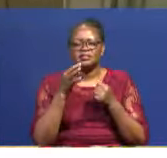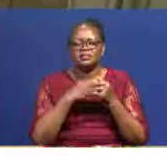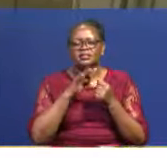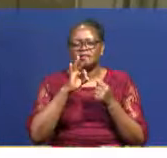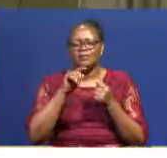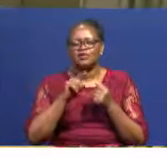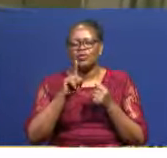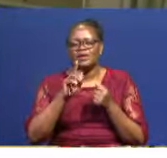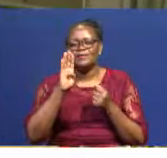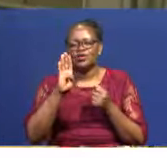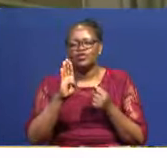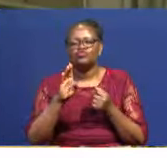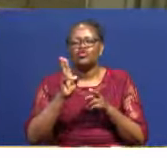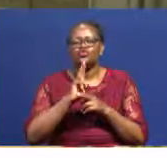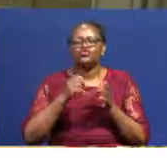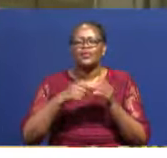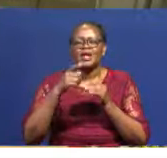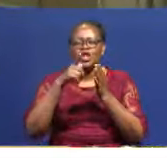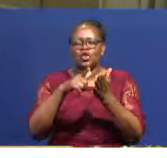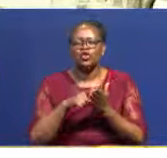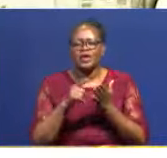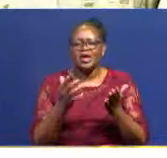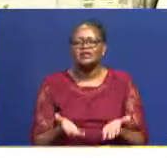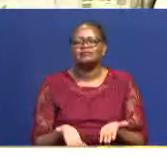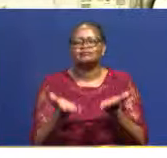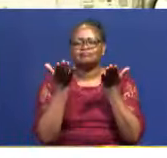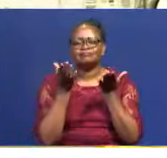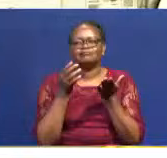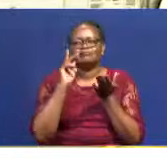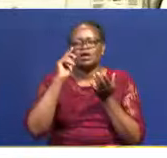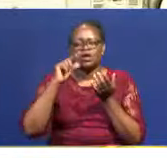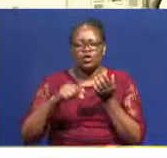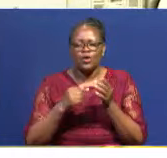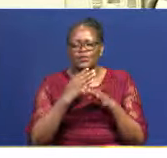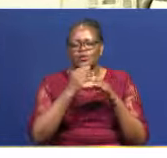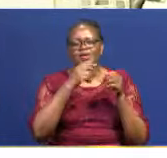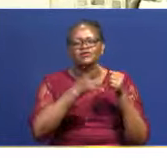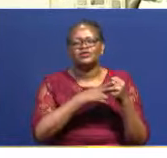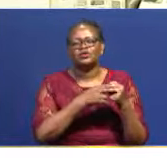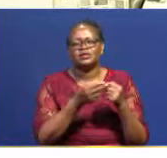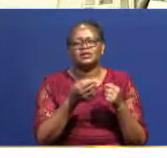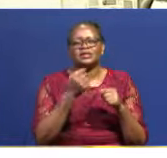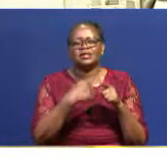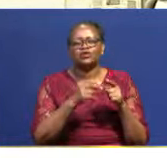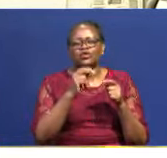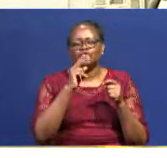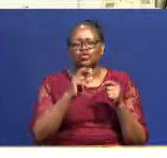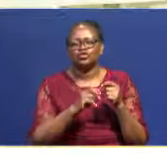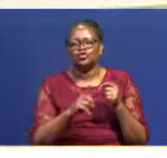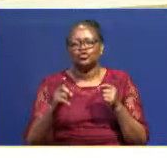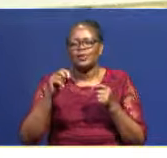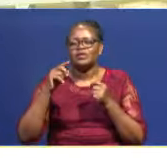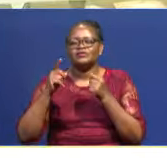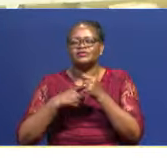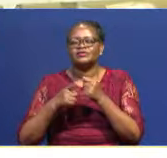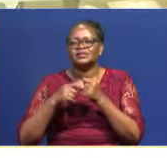83.1 zilitumiwa kulipa mkopo na kuimarisha mtaji wa shirika hilo kati ya mwezi Julai mwaka 2020 na Juni